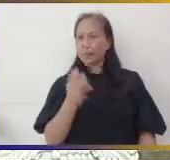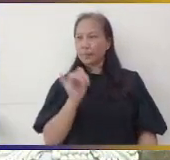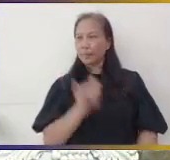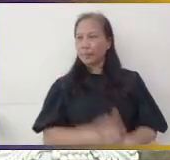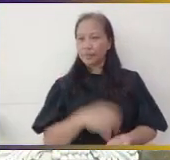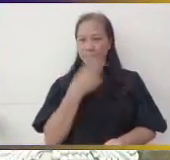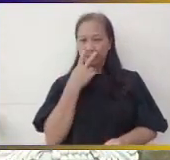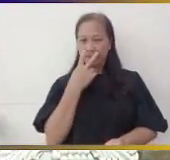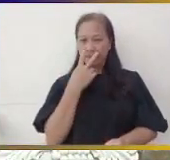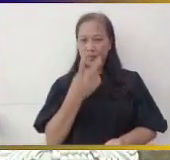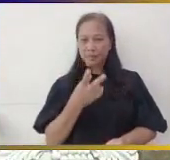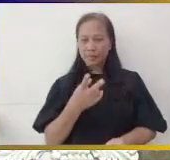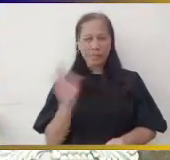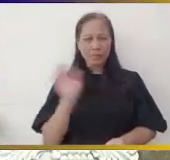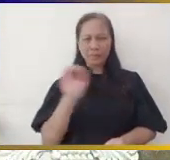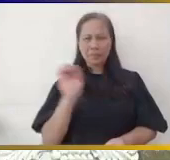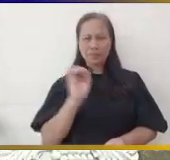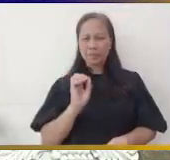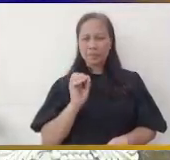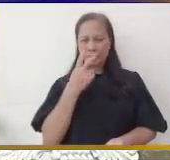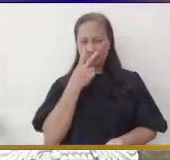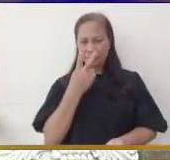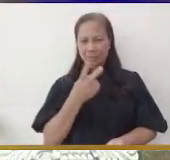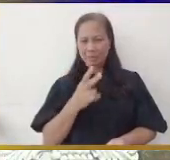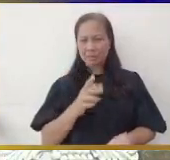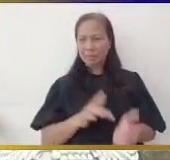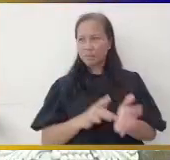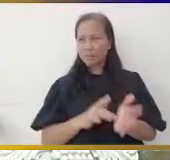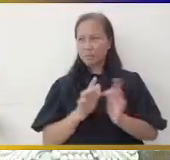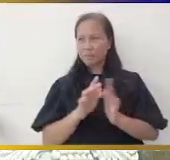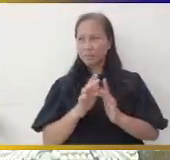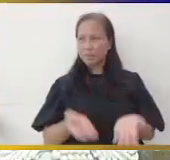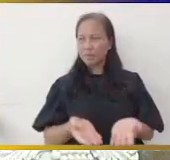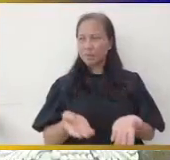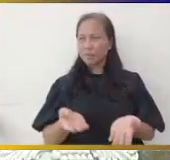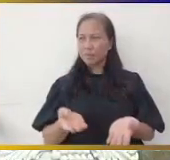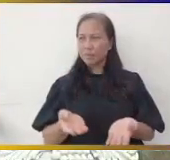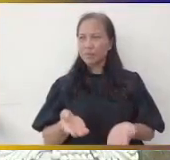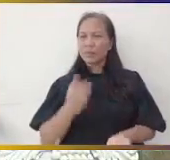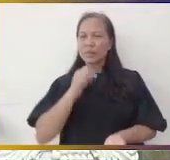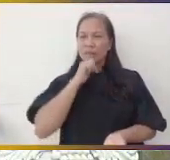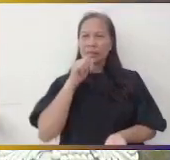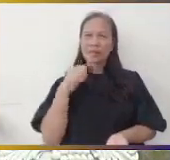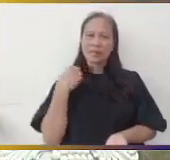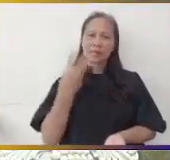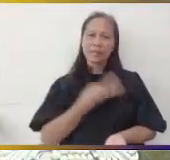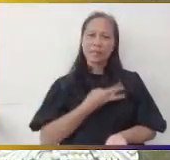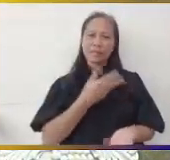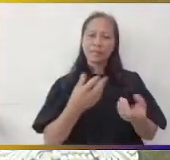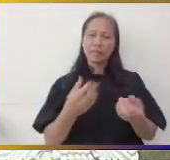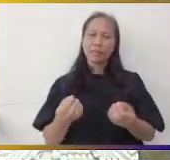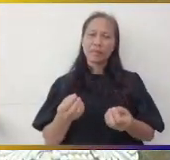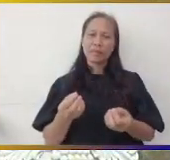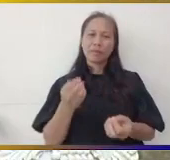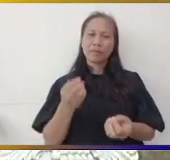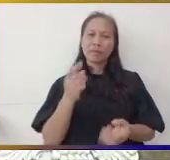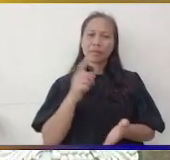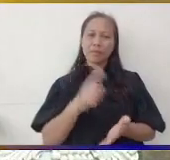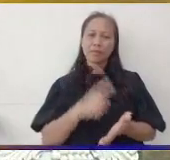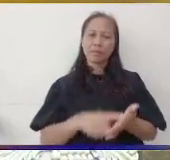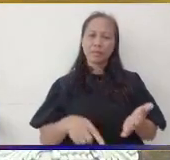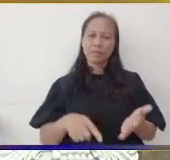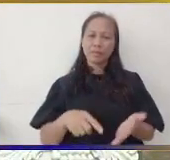Oh by the way Hindi po natin ito gawa-gawa nasa history po ito ang binibigay ko po sa inyo is the record of